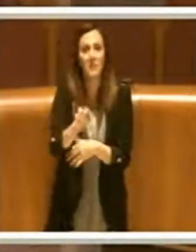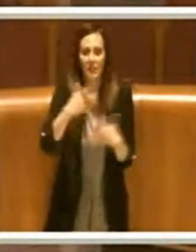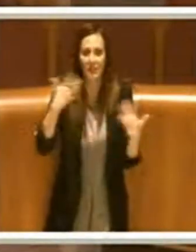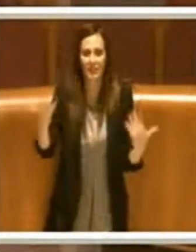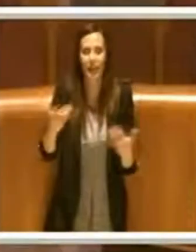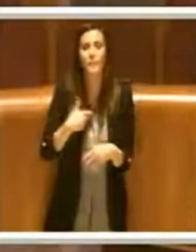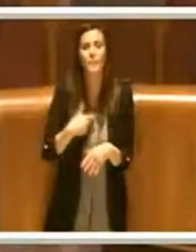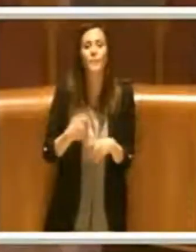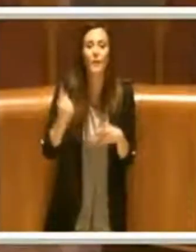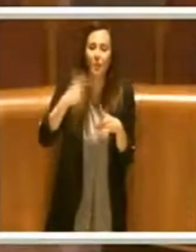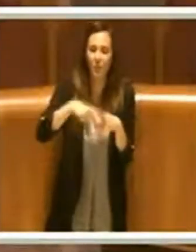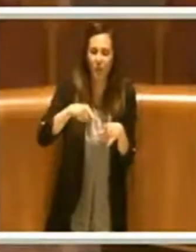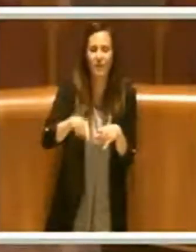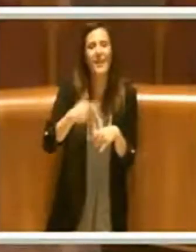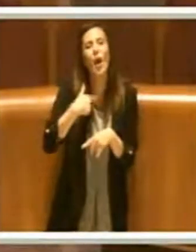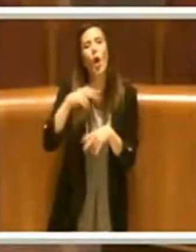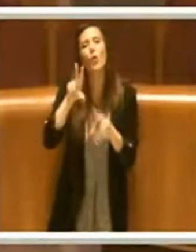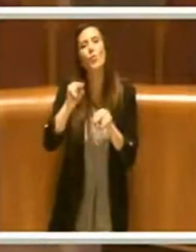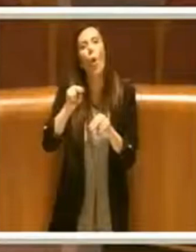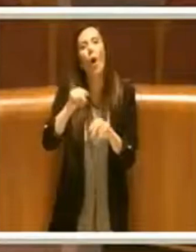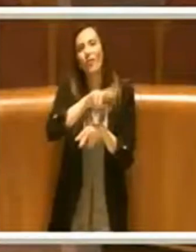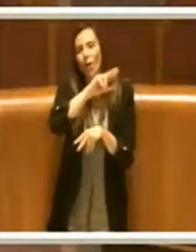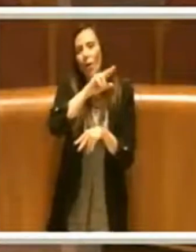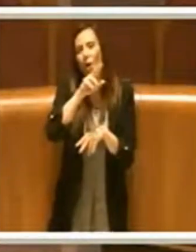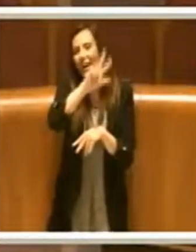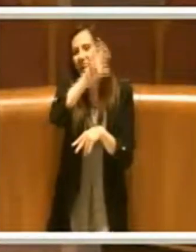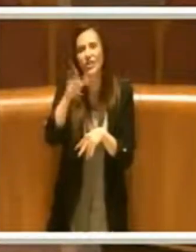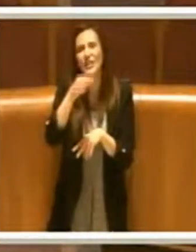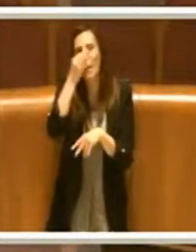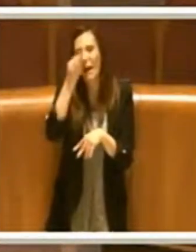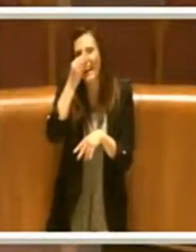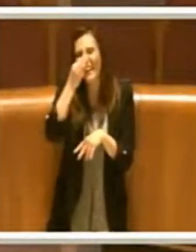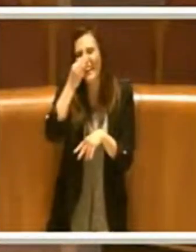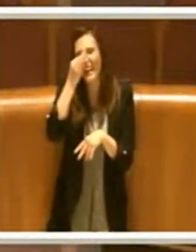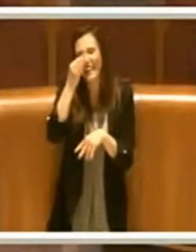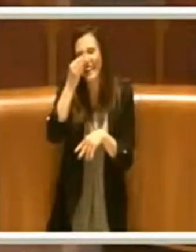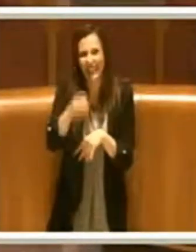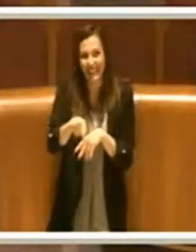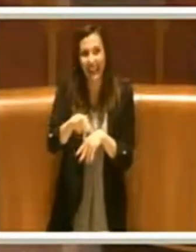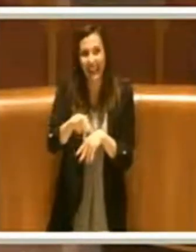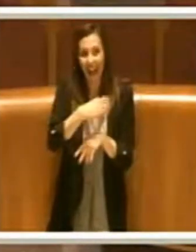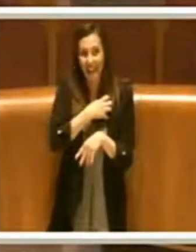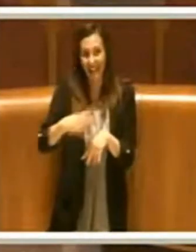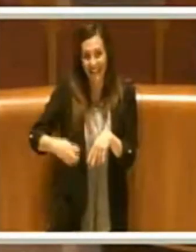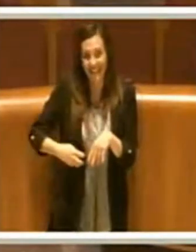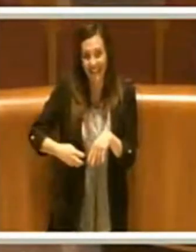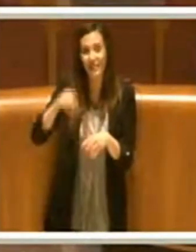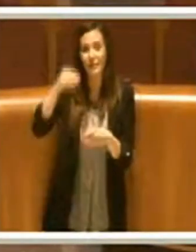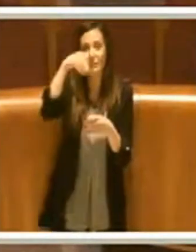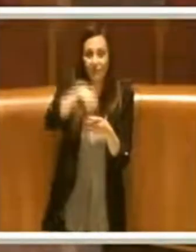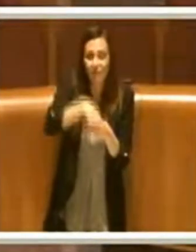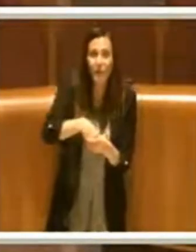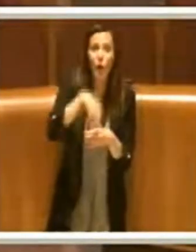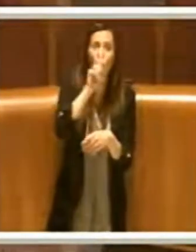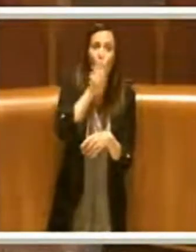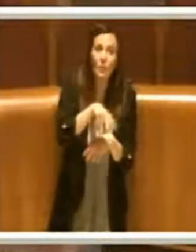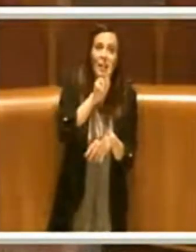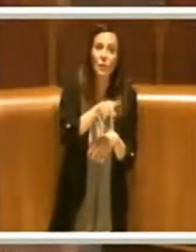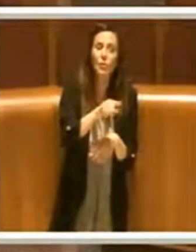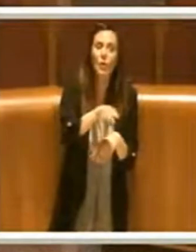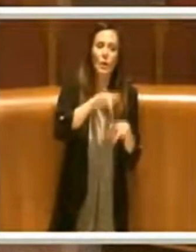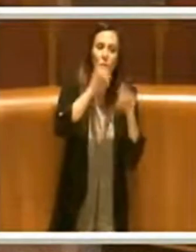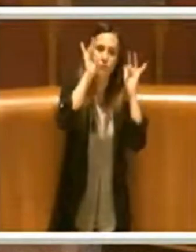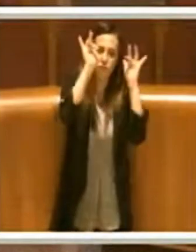Margherita, un prestigioso complesso del X secolo, che è stato cartolarizzato nel 2002, poi piano piano